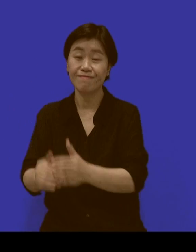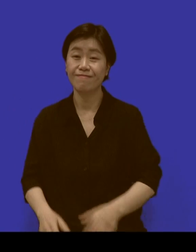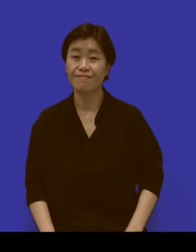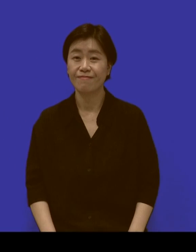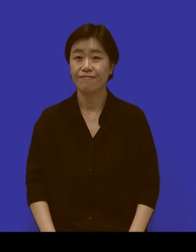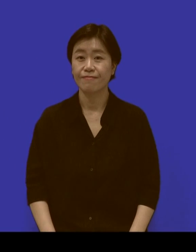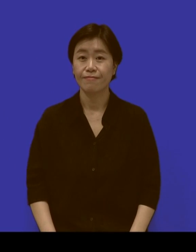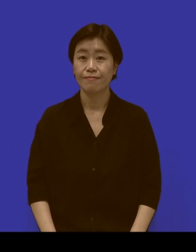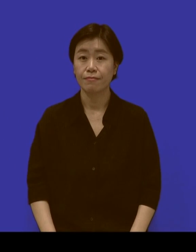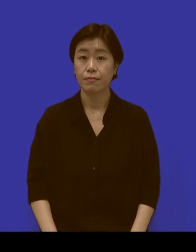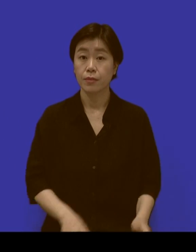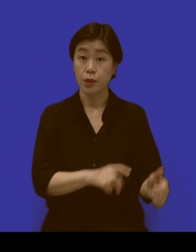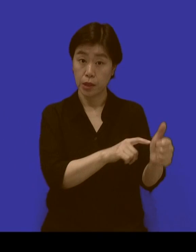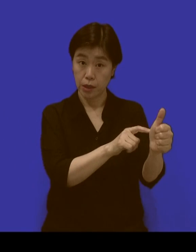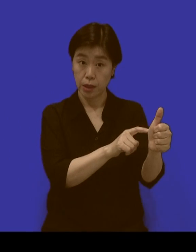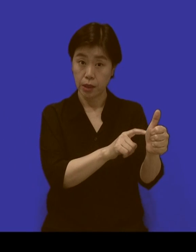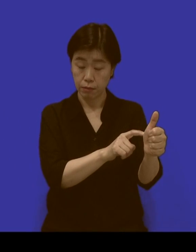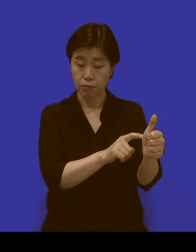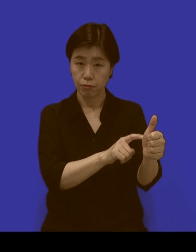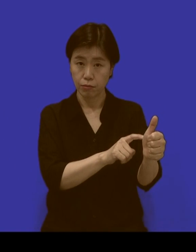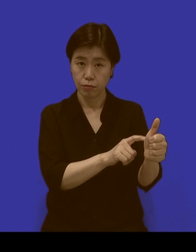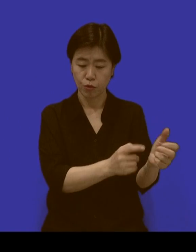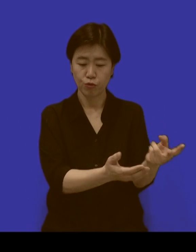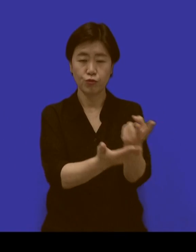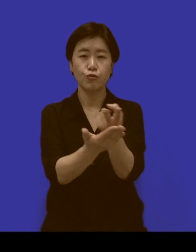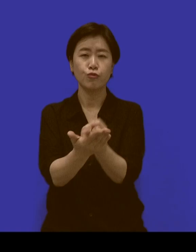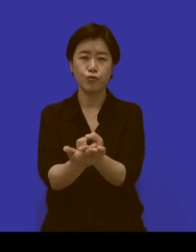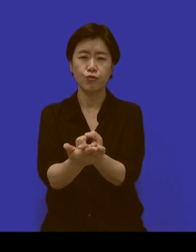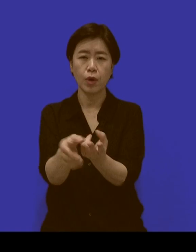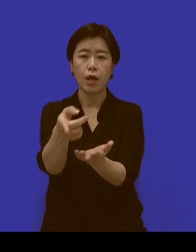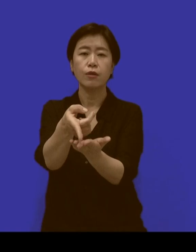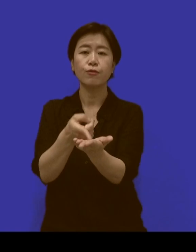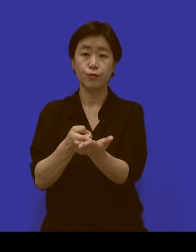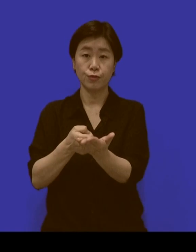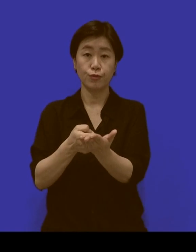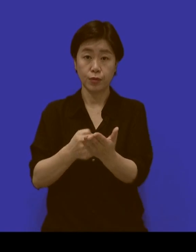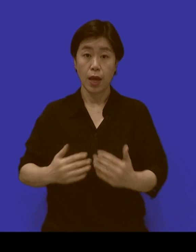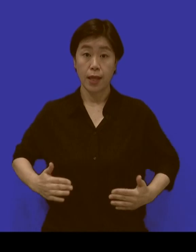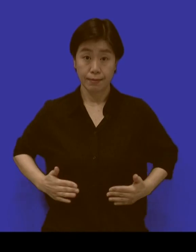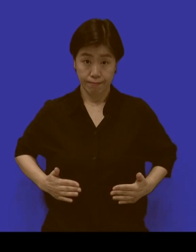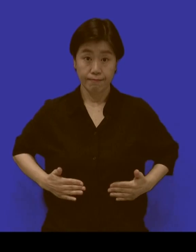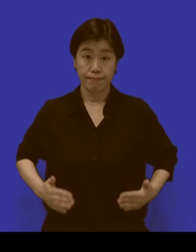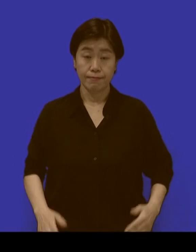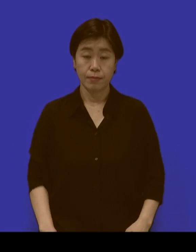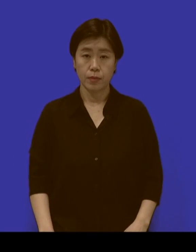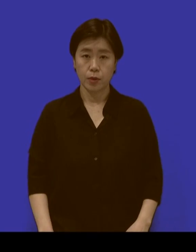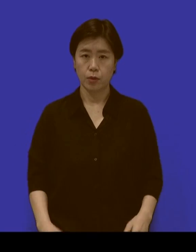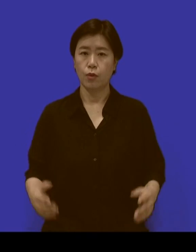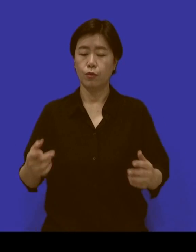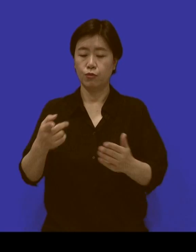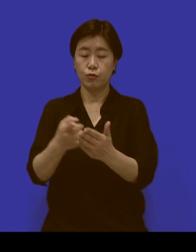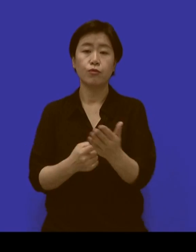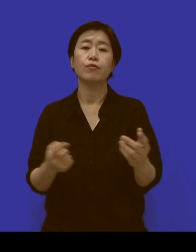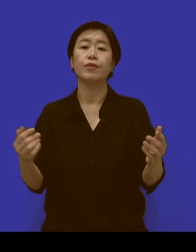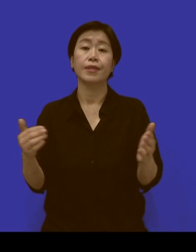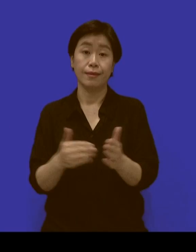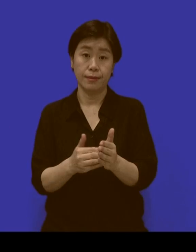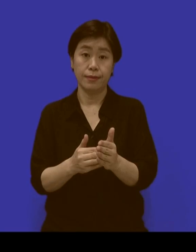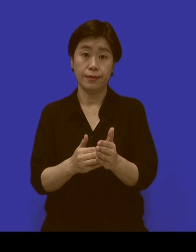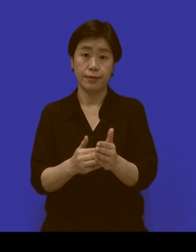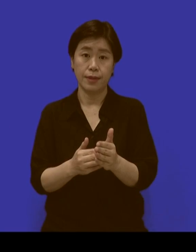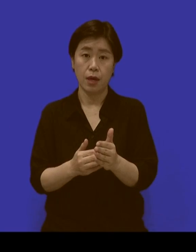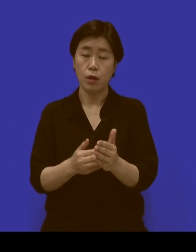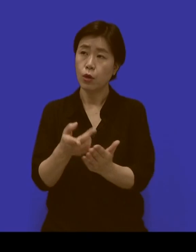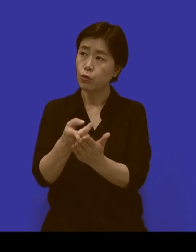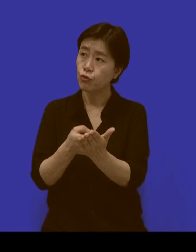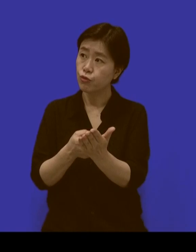네. 그래서 이분이 결국에는 폐를 한 3개월 정도 기다리면서 네, 받게 되었습니다. 그래서